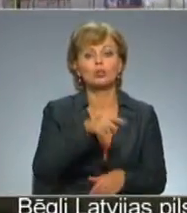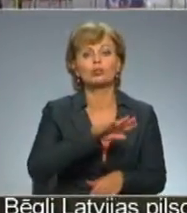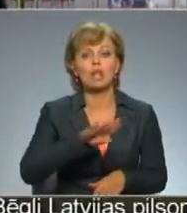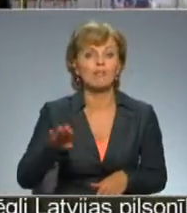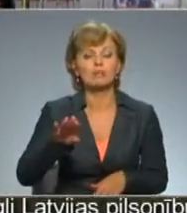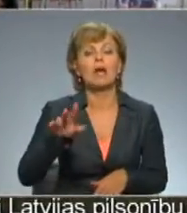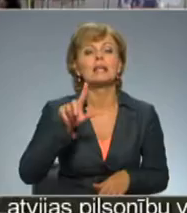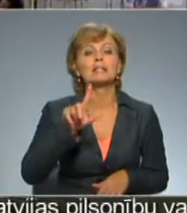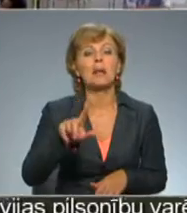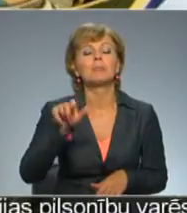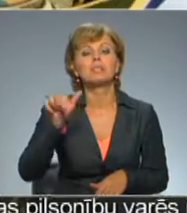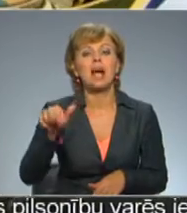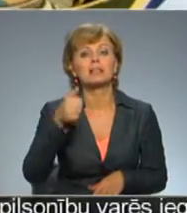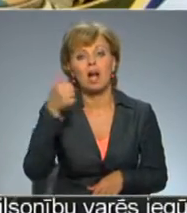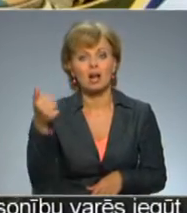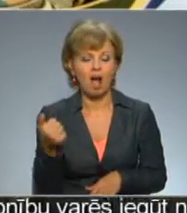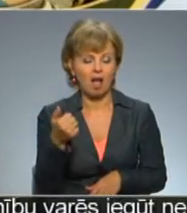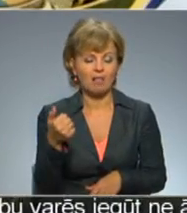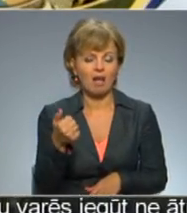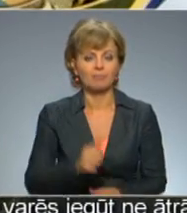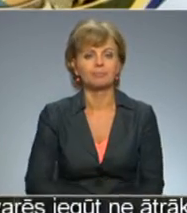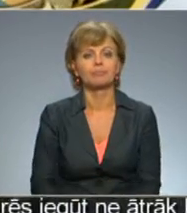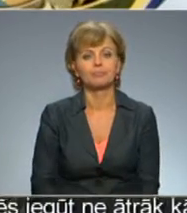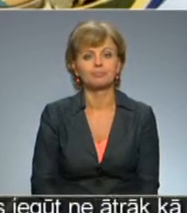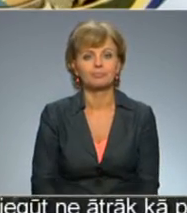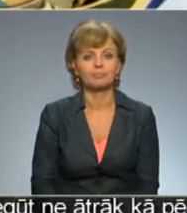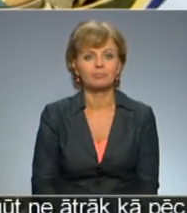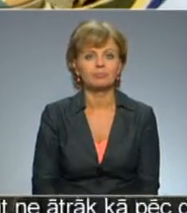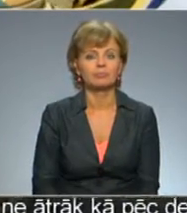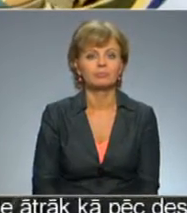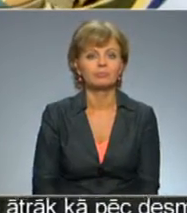1976. Gadā. Sandra Leitāne, Andris Spāns, TV Spektrs.